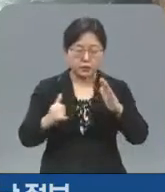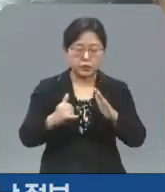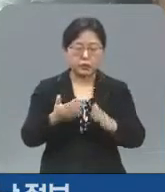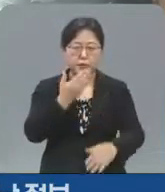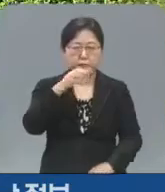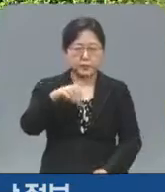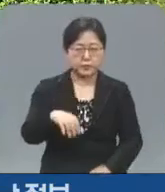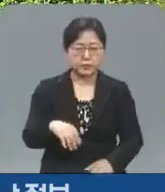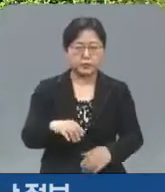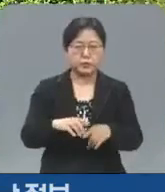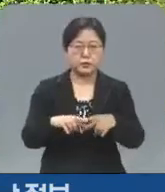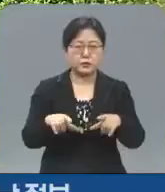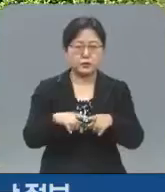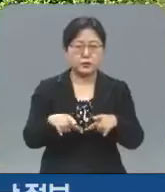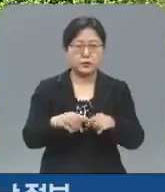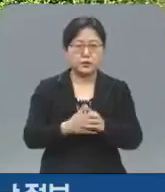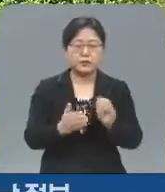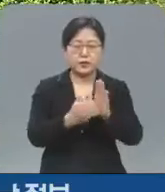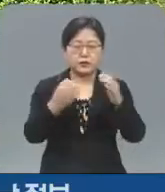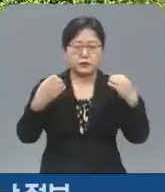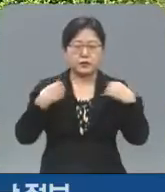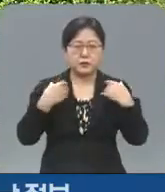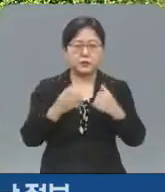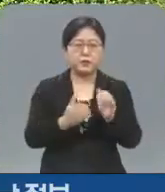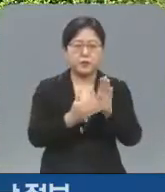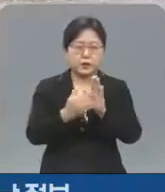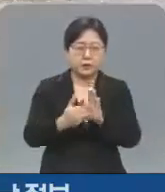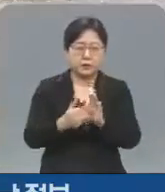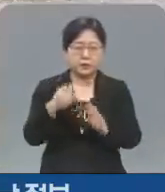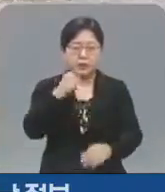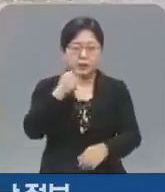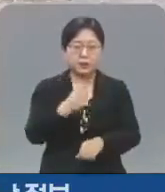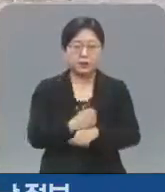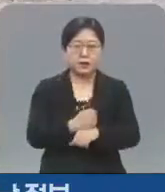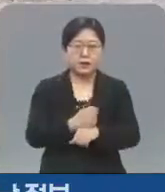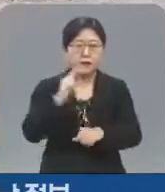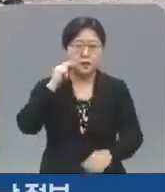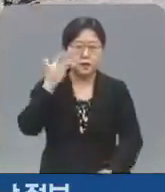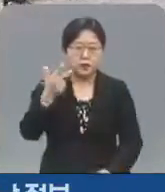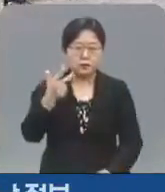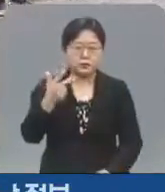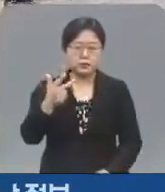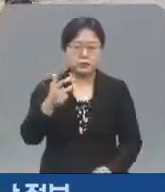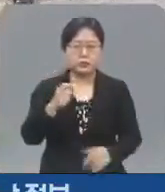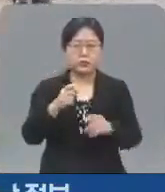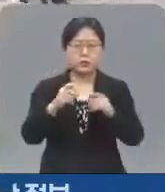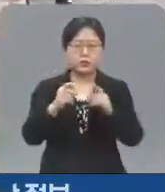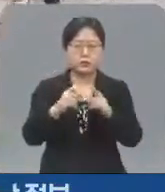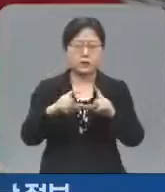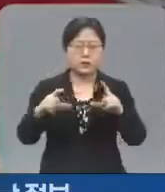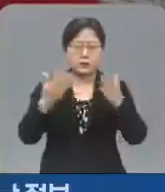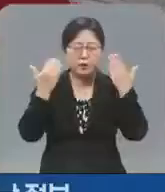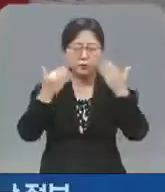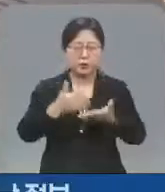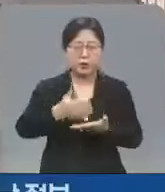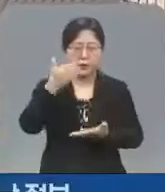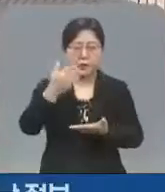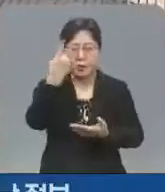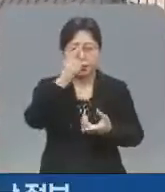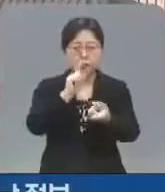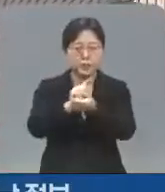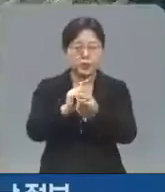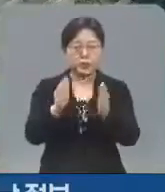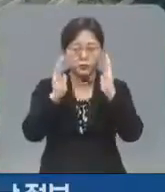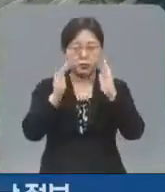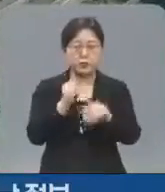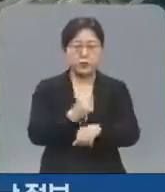있습니다. 방역 당국은 다시 한번 방역의 고삐를 당겼습니다. 다음 주를 시작으로 대부분의 학교가 개학하면서 대면 수업이 진행되는